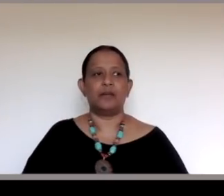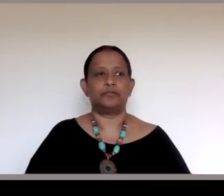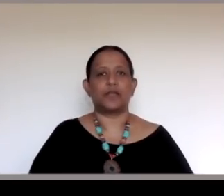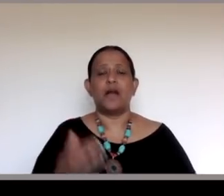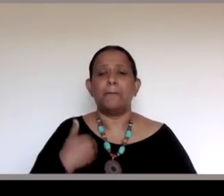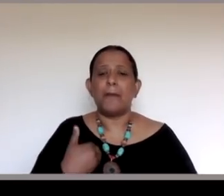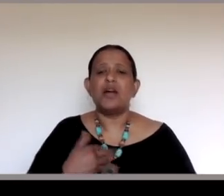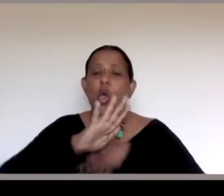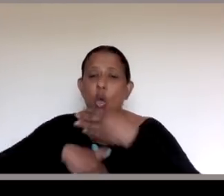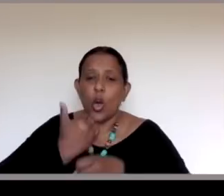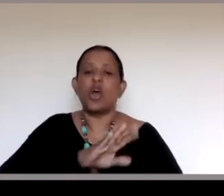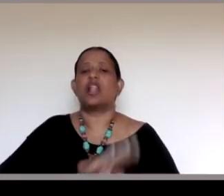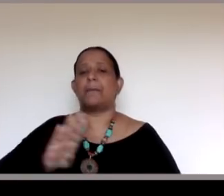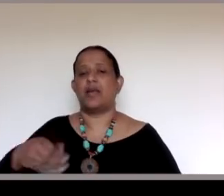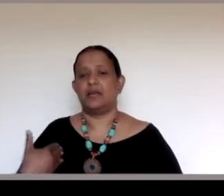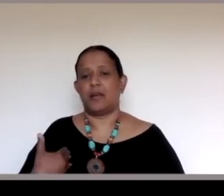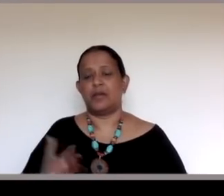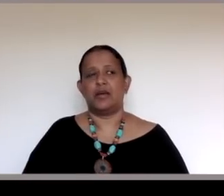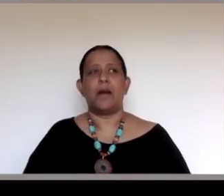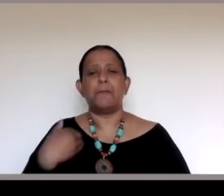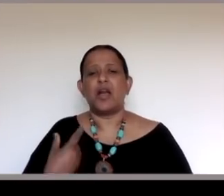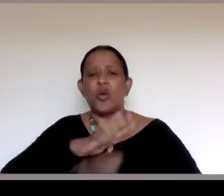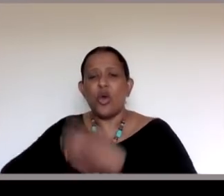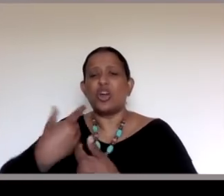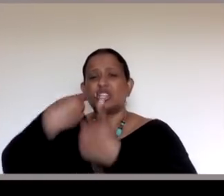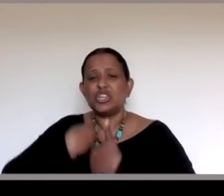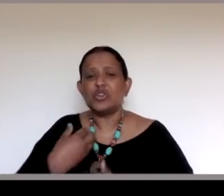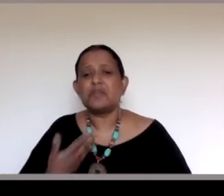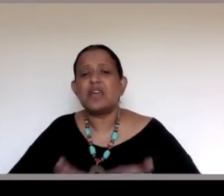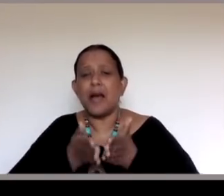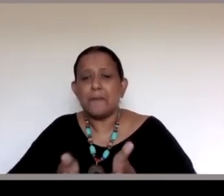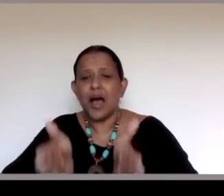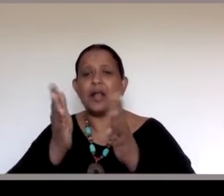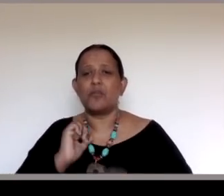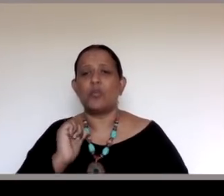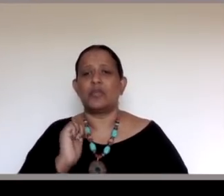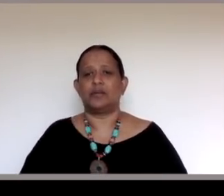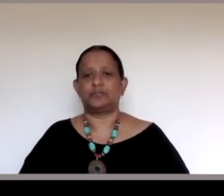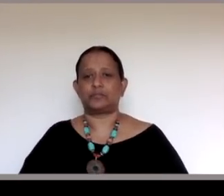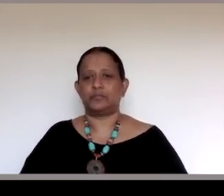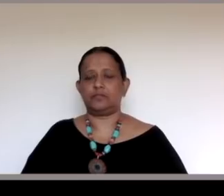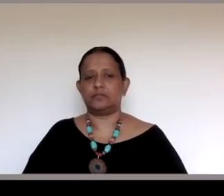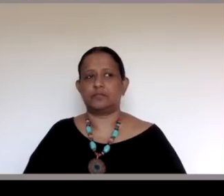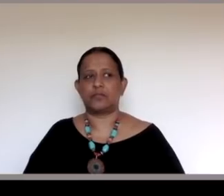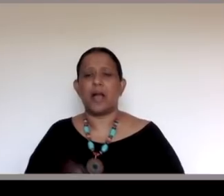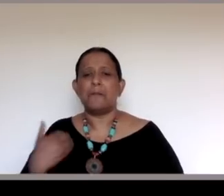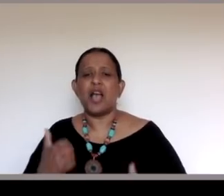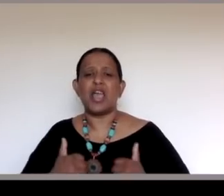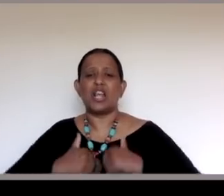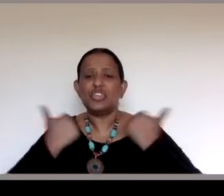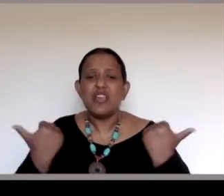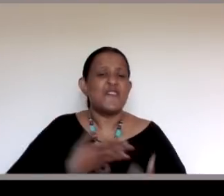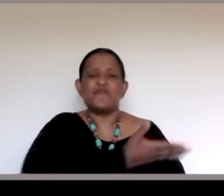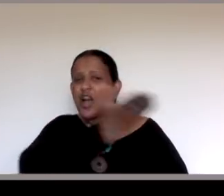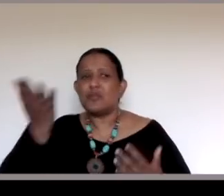பிரீதியே மகிழ்ச்சியோடு வட்டபீட்டம் உணவுனா சுற்றுமுற்றும் என்ன நடந்தாலும் மே கமனோபோஹன்ஸ் எக்க மம யானவ இந்த பயணத்தை உம்மோடு நான் செல்கின்றேன்